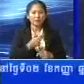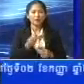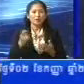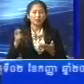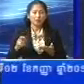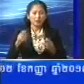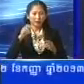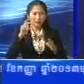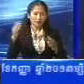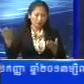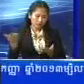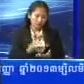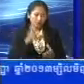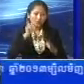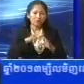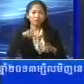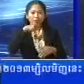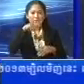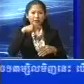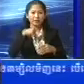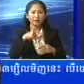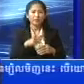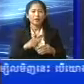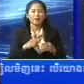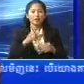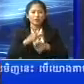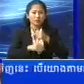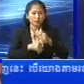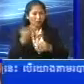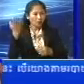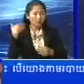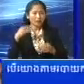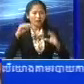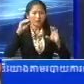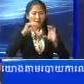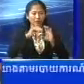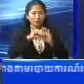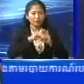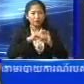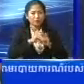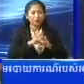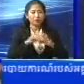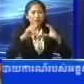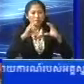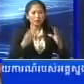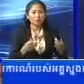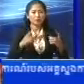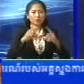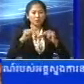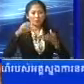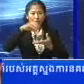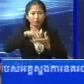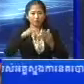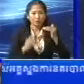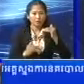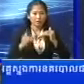ញ្ជើញចូលរួមនៅឱកាសនោះដែរបានមានប្រសាសន៍ថាក្នុងប៉ុន្មានឆ្នាំចុងក្រោយនេះការវិនិយោគទុនពីបណ្ដាក្រុមហ៊ុនជប៉ុននៅរាជធានីភ្នំពេញមានការ